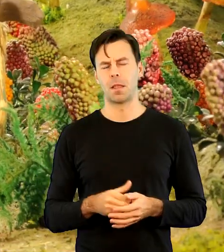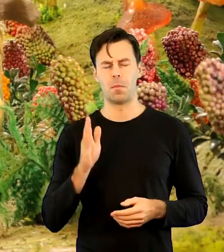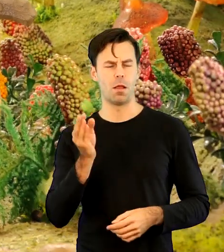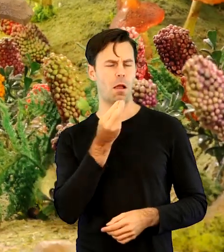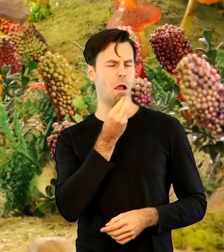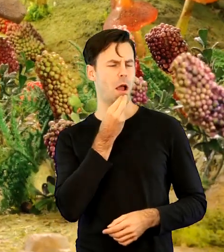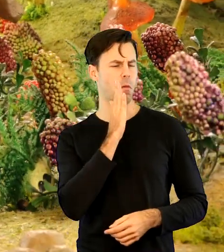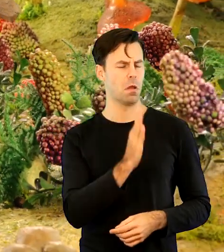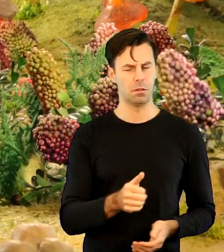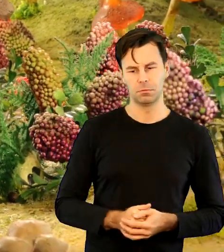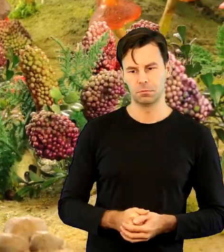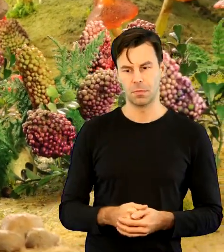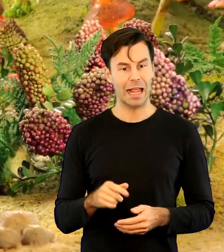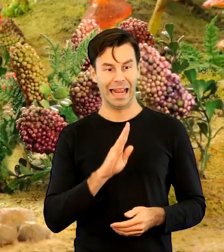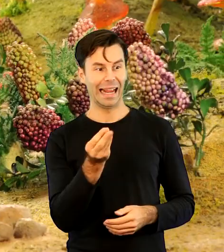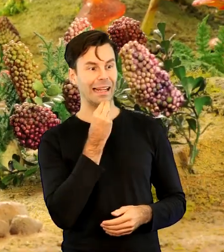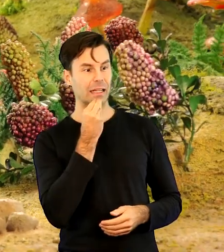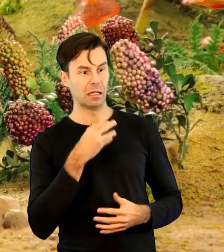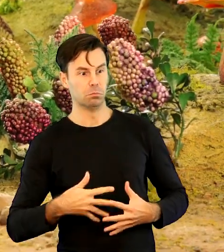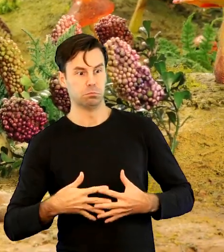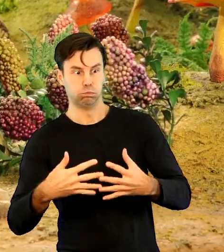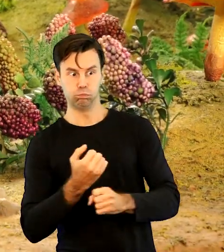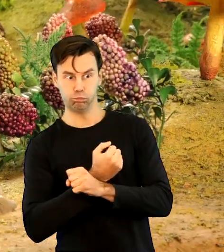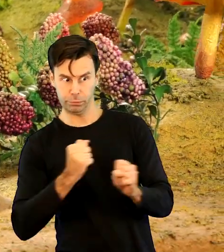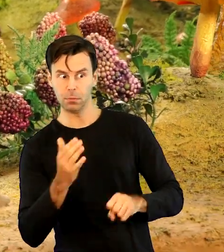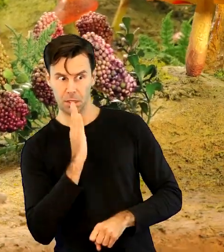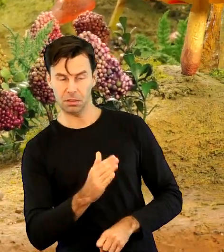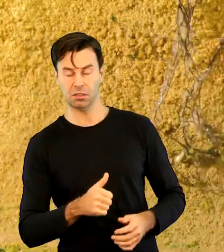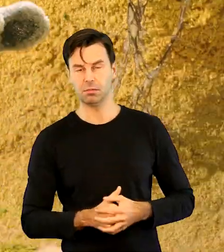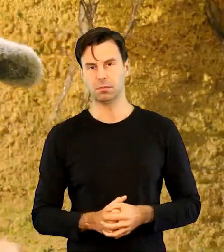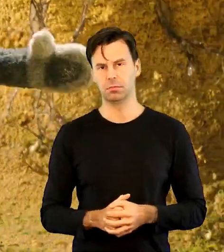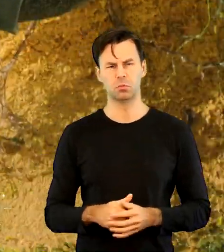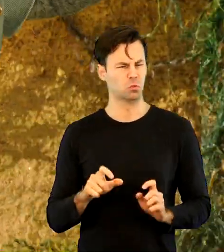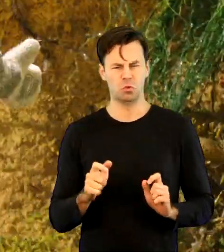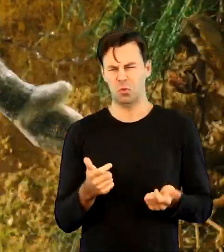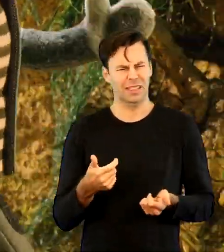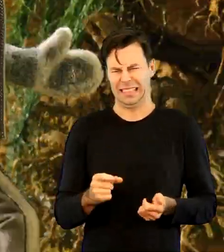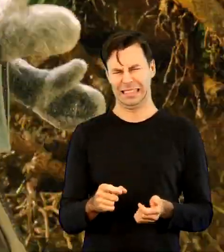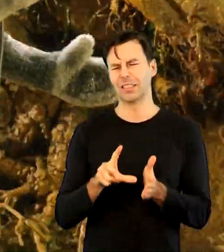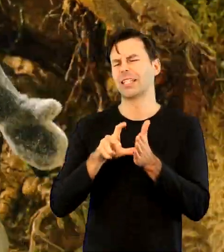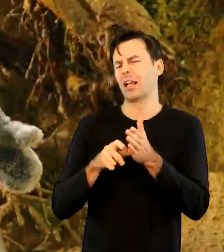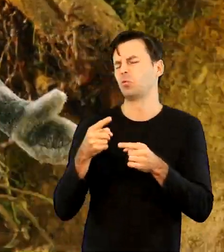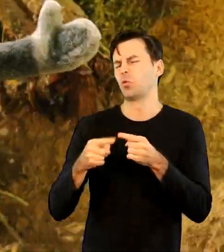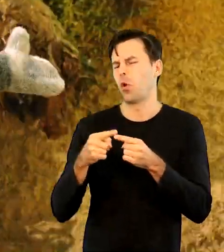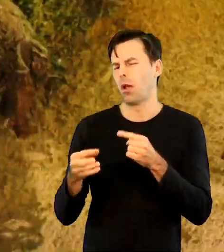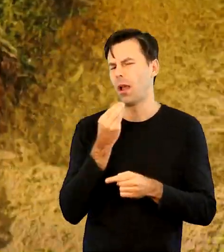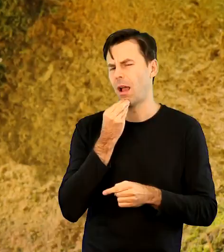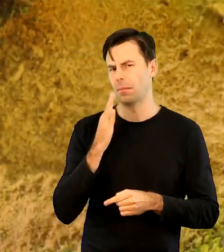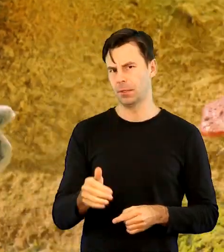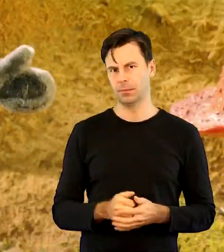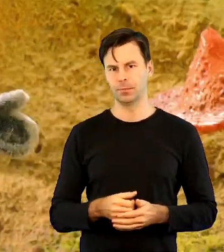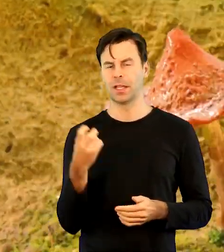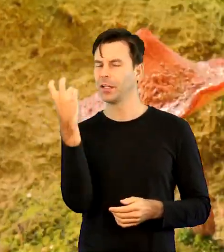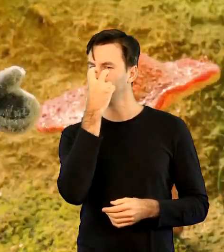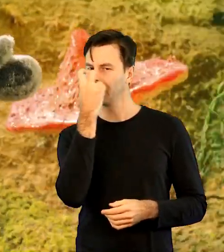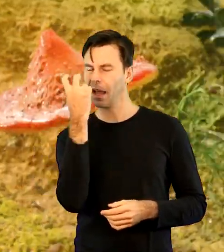Ale sobie pojem. A ja ci radzę, żebyś się nie obżerał, bo pękniesz. Coś ty, zjem najwyżej kawałeczek ciasta.